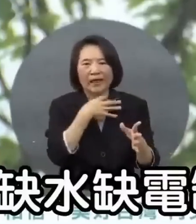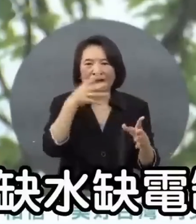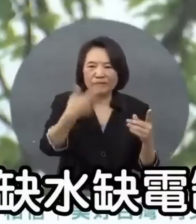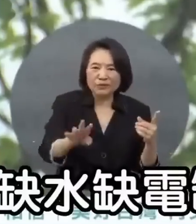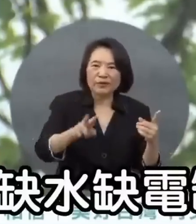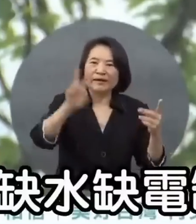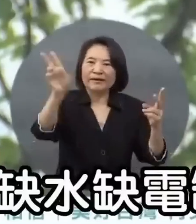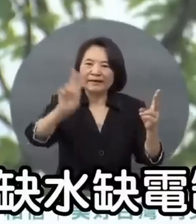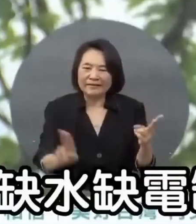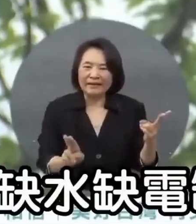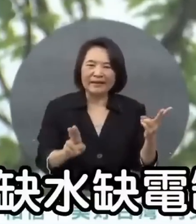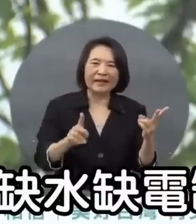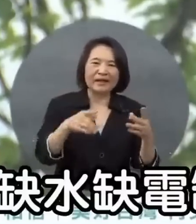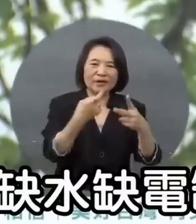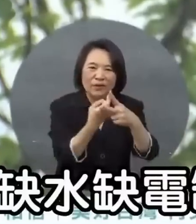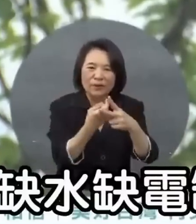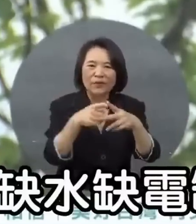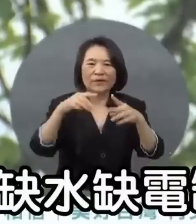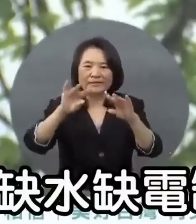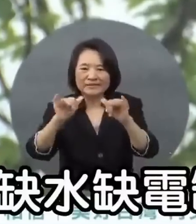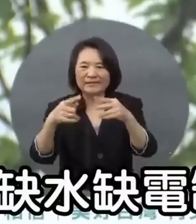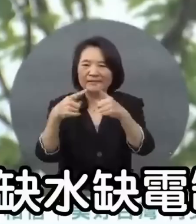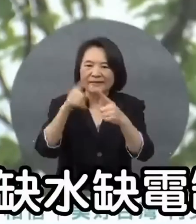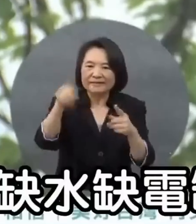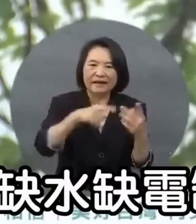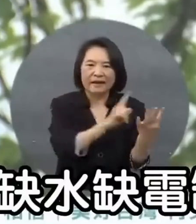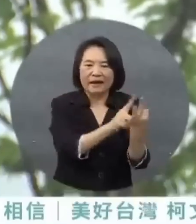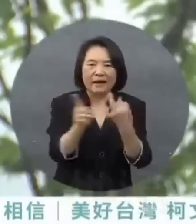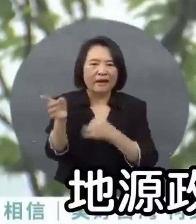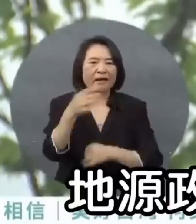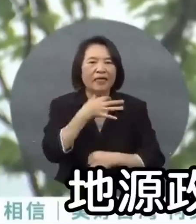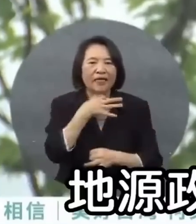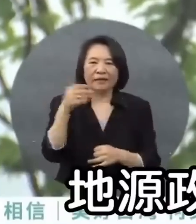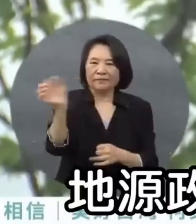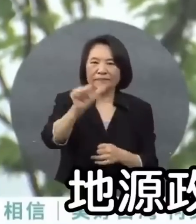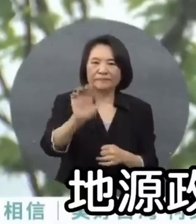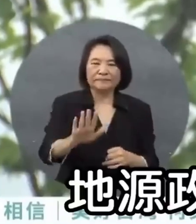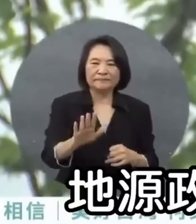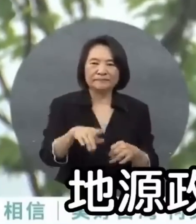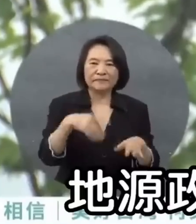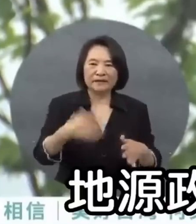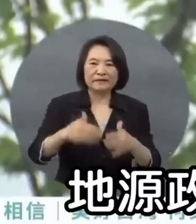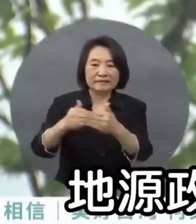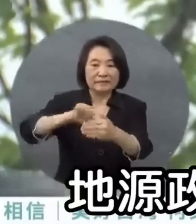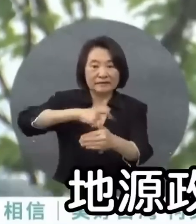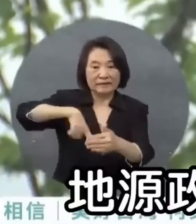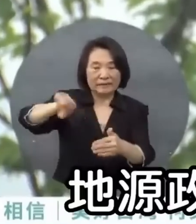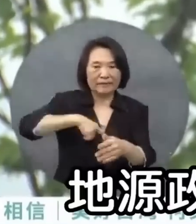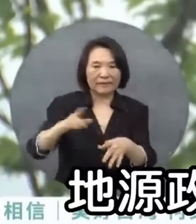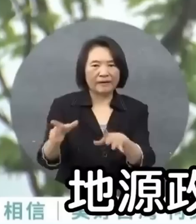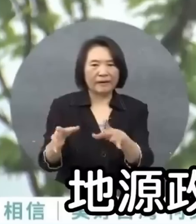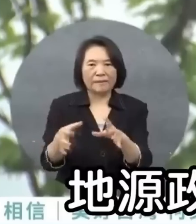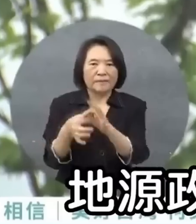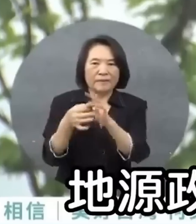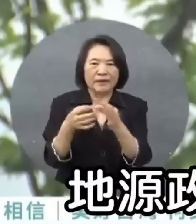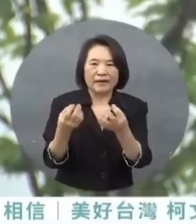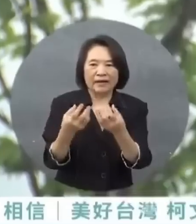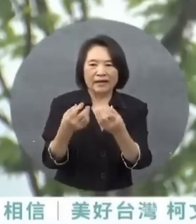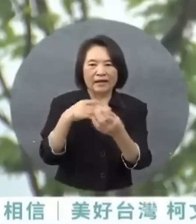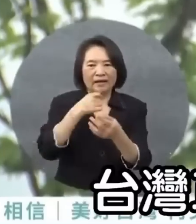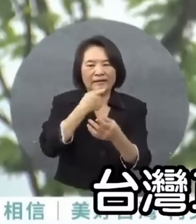缺电、缺工、缺地、缺人才的五缺问题，地缘政治带来的战争风险等